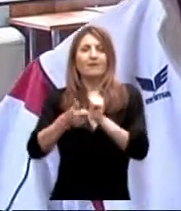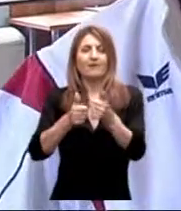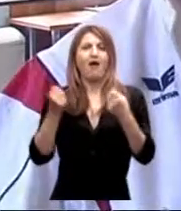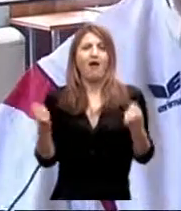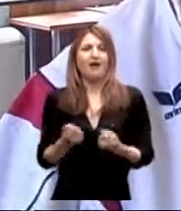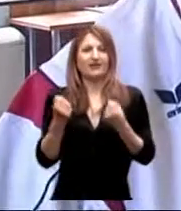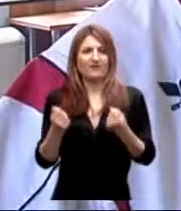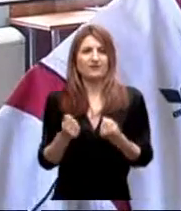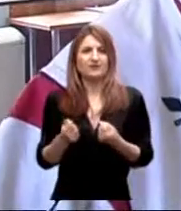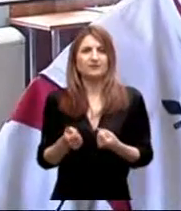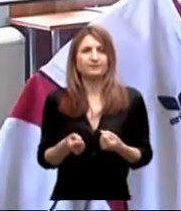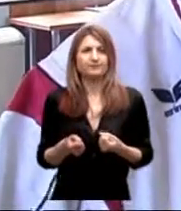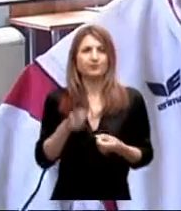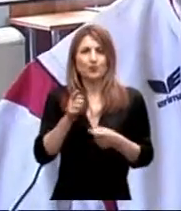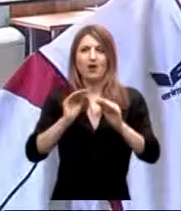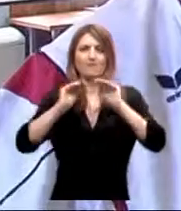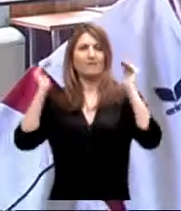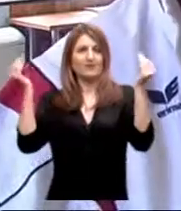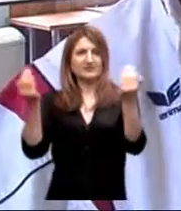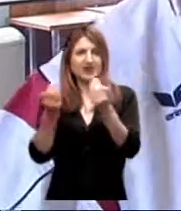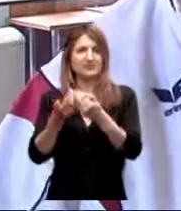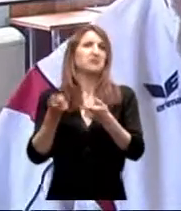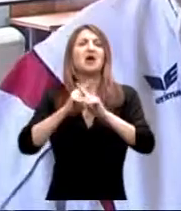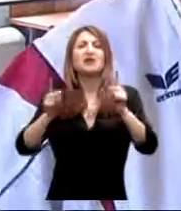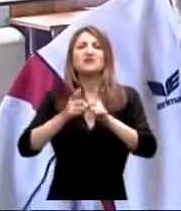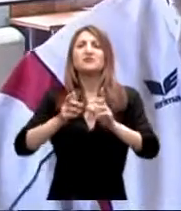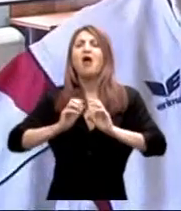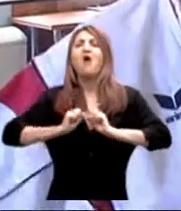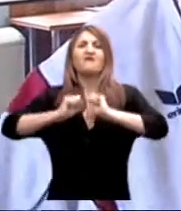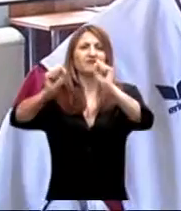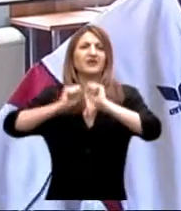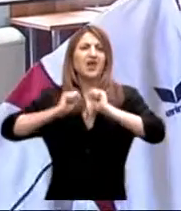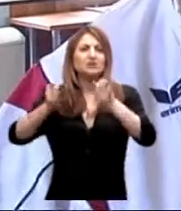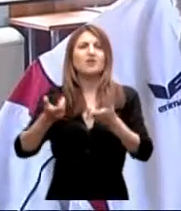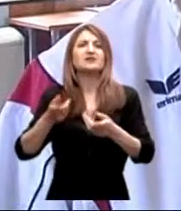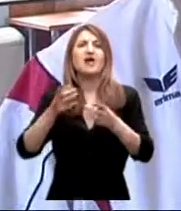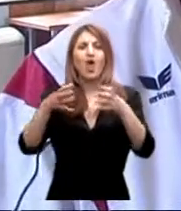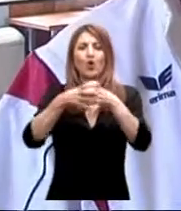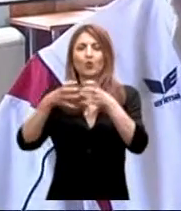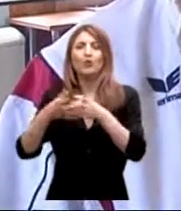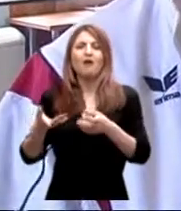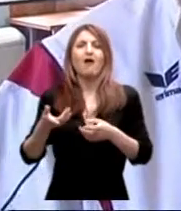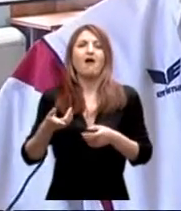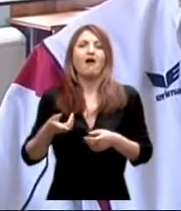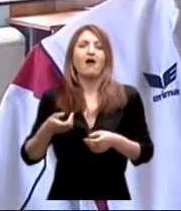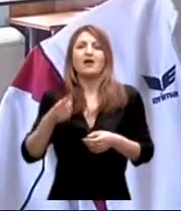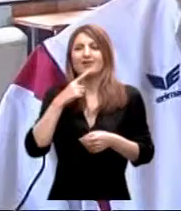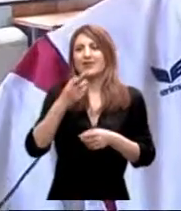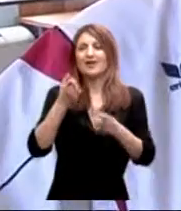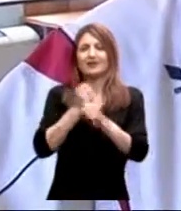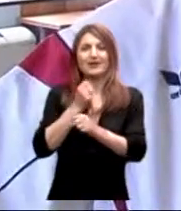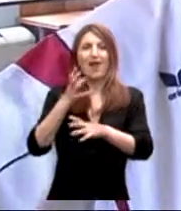aktivnosti. Pa su aktivnosti u zatvorenom prostoru, razne vrste vježba za pojedine grupe mišića,